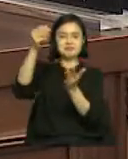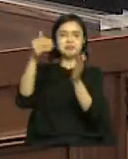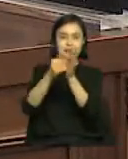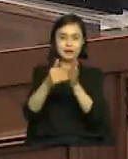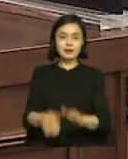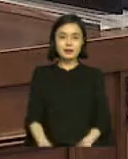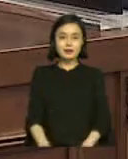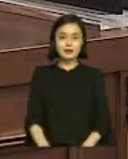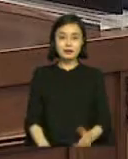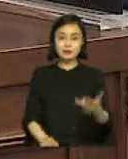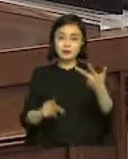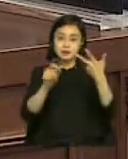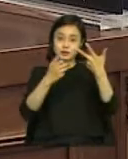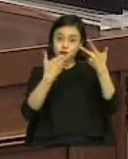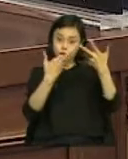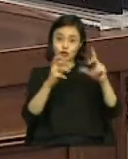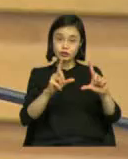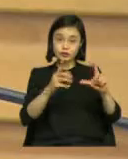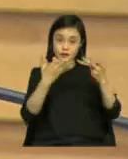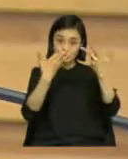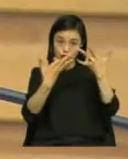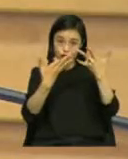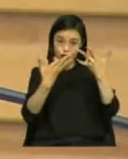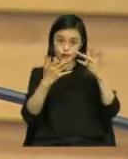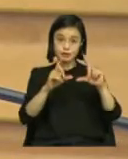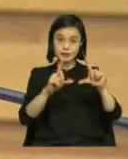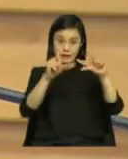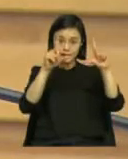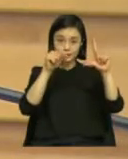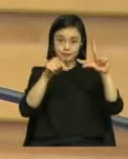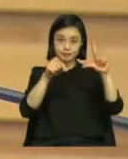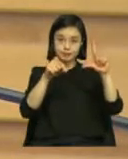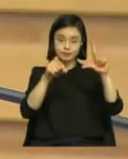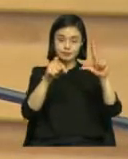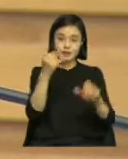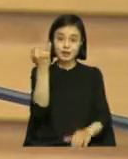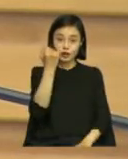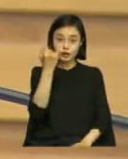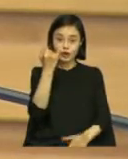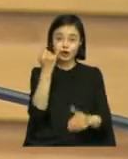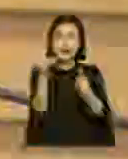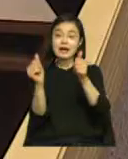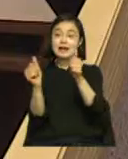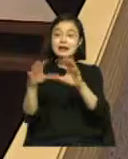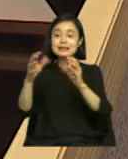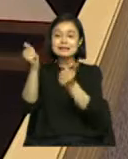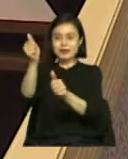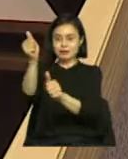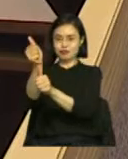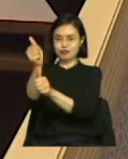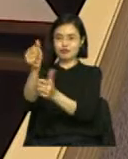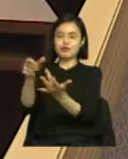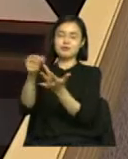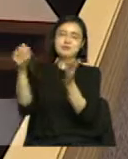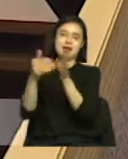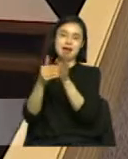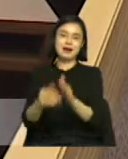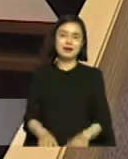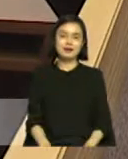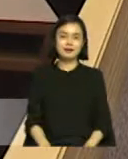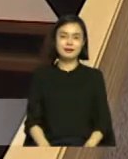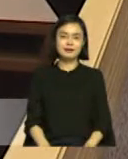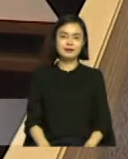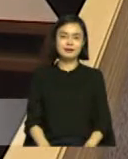날인 19일엔 자유한국당 전은혜 의원을 광진구의회 첫 여성 부의장으로 선출했습니다. 그리고 20일